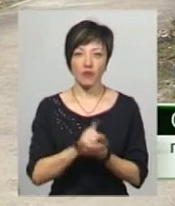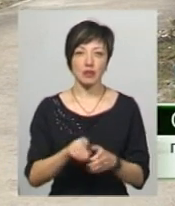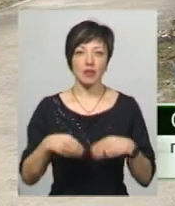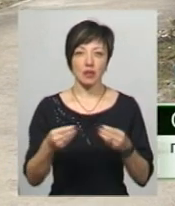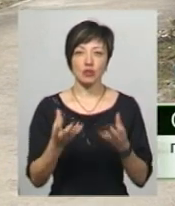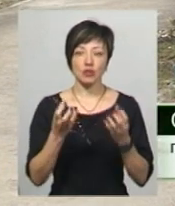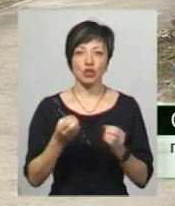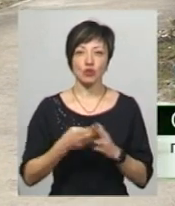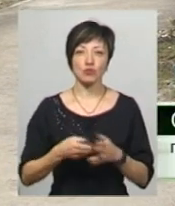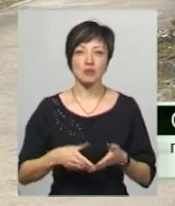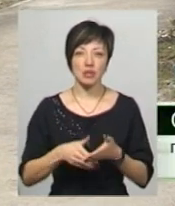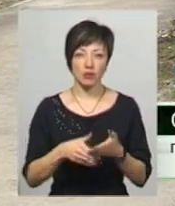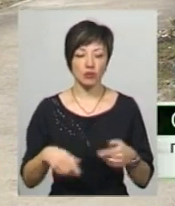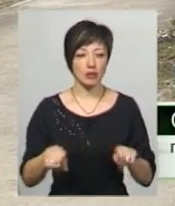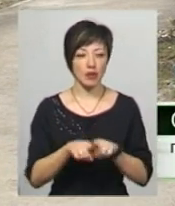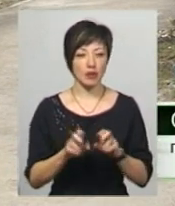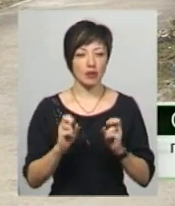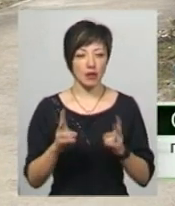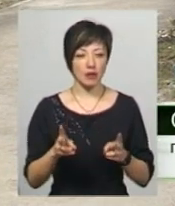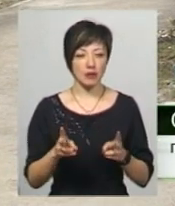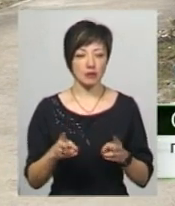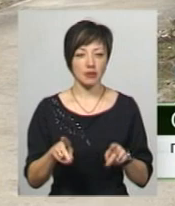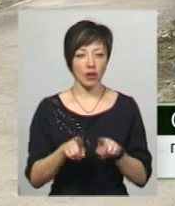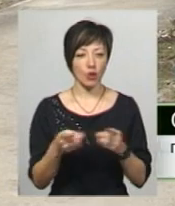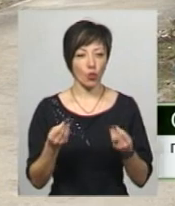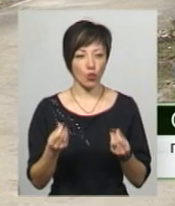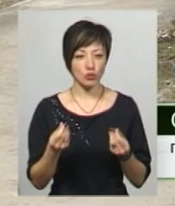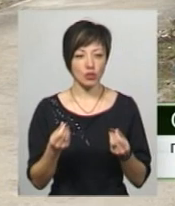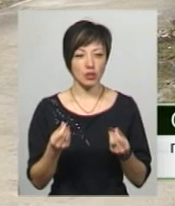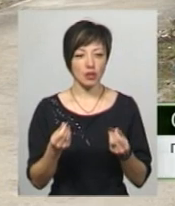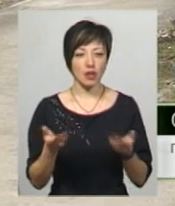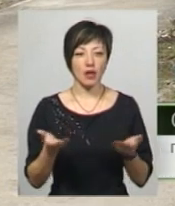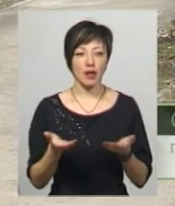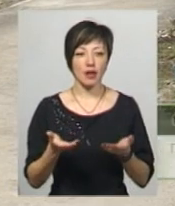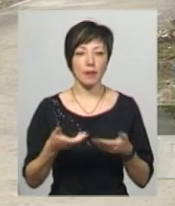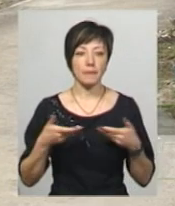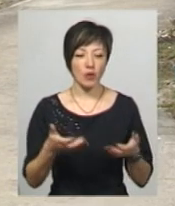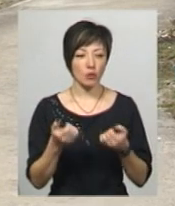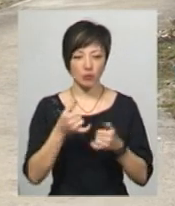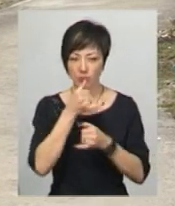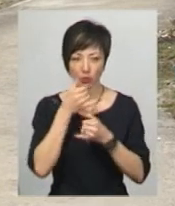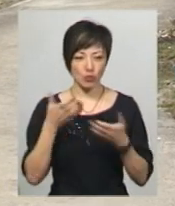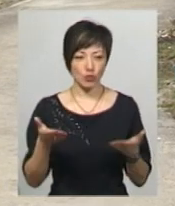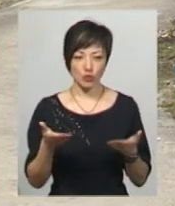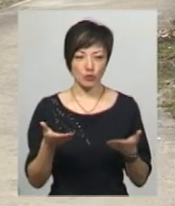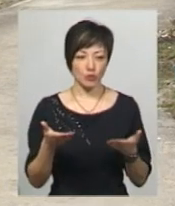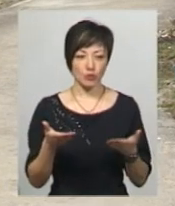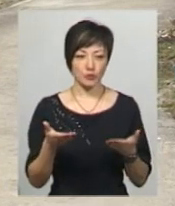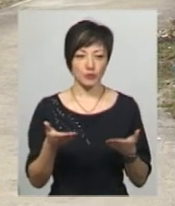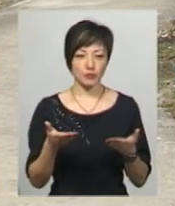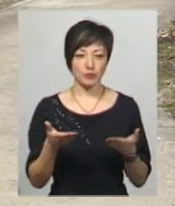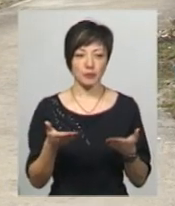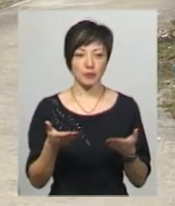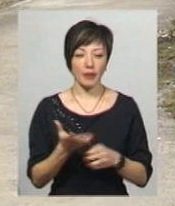ще субсидію, так як за такі кошти, які ми отримуємо, ми не можемо